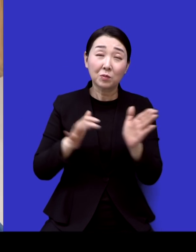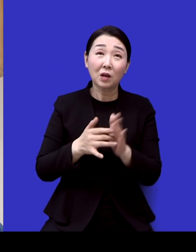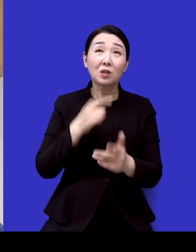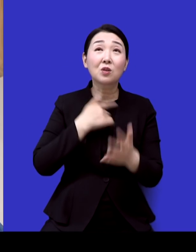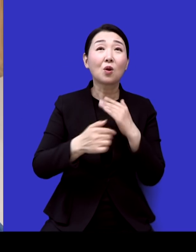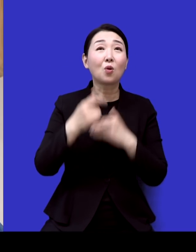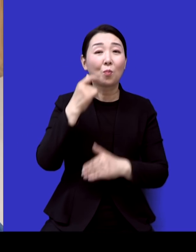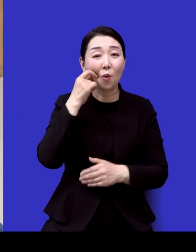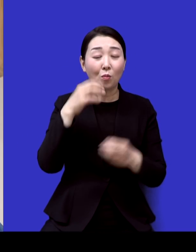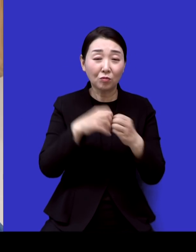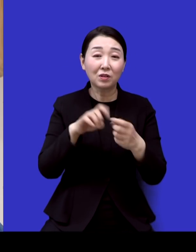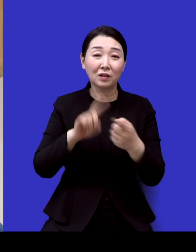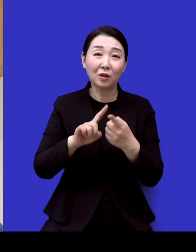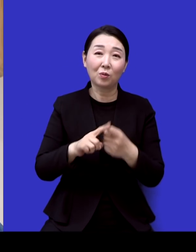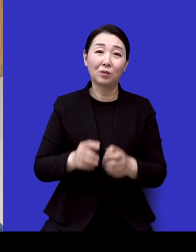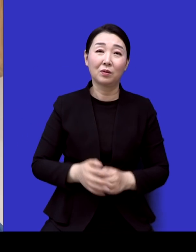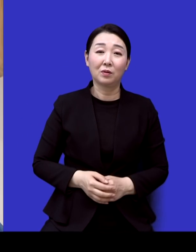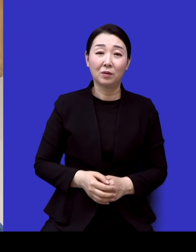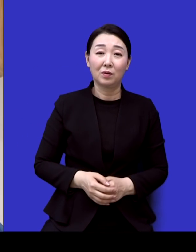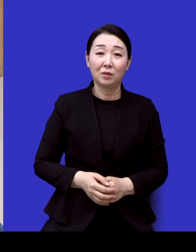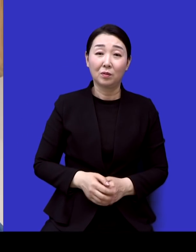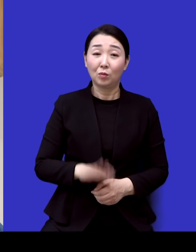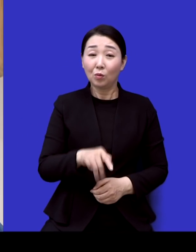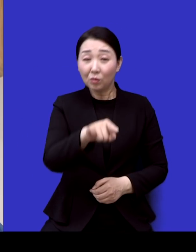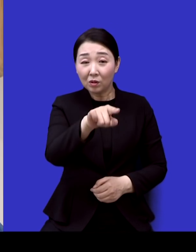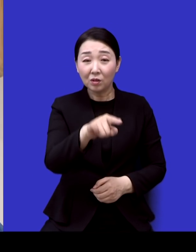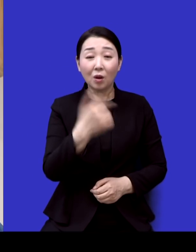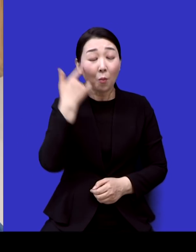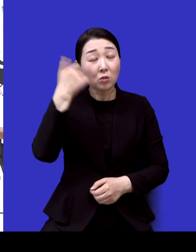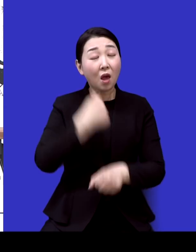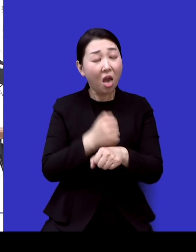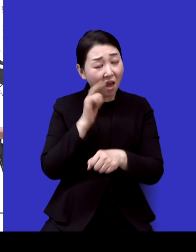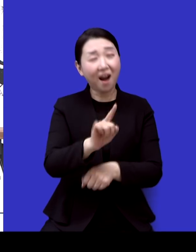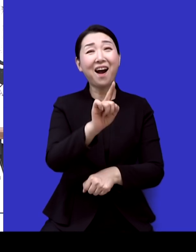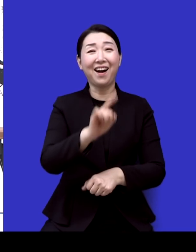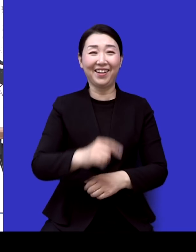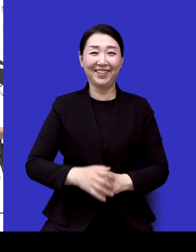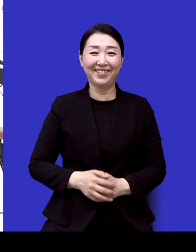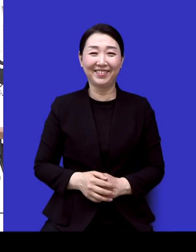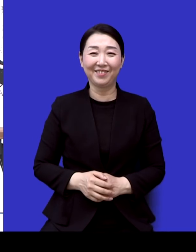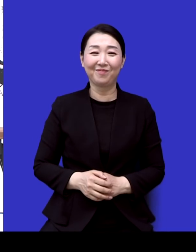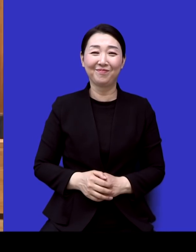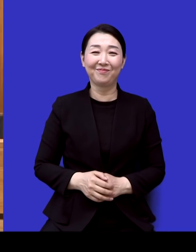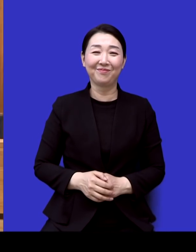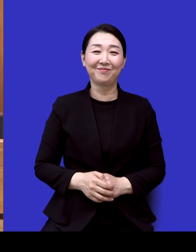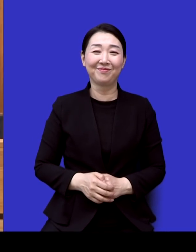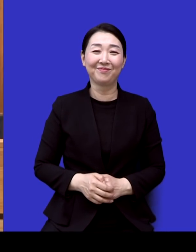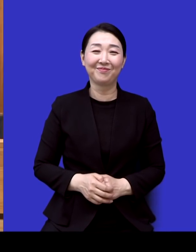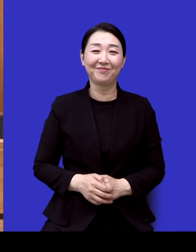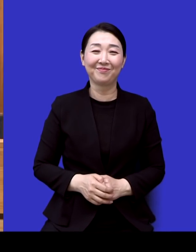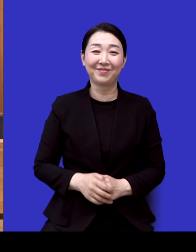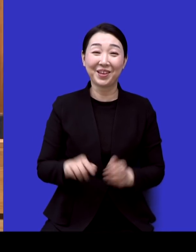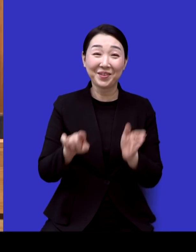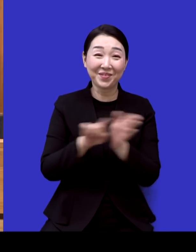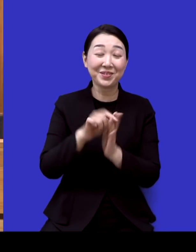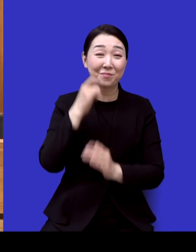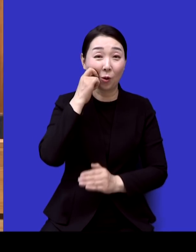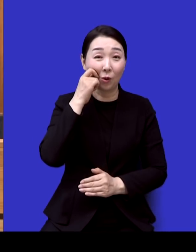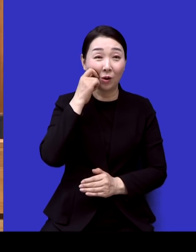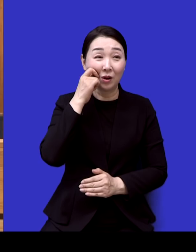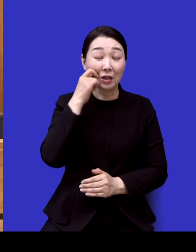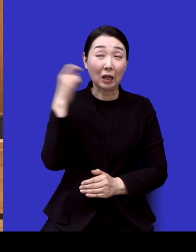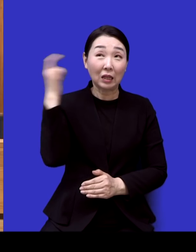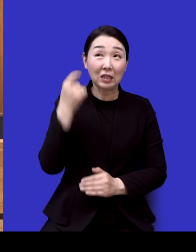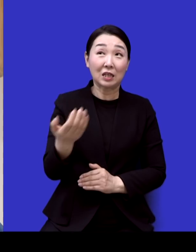선명한 문장으로 예. 미나야 네 목사 해라 막 이렇게 진짜. 안 믿기죠? 저도 듣기